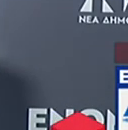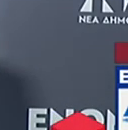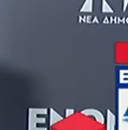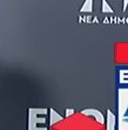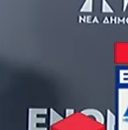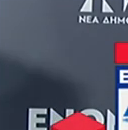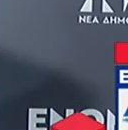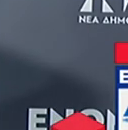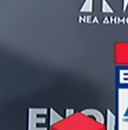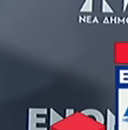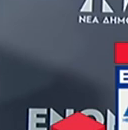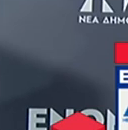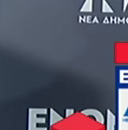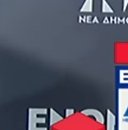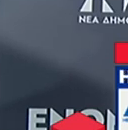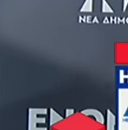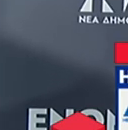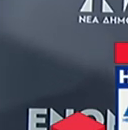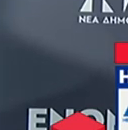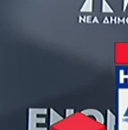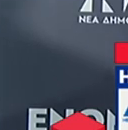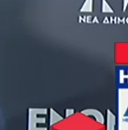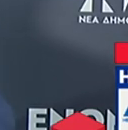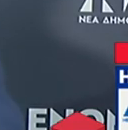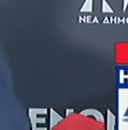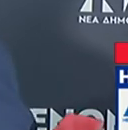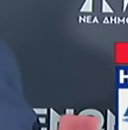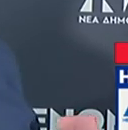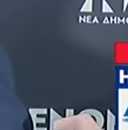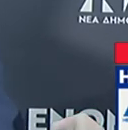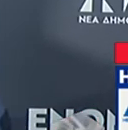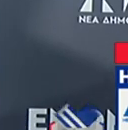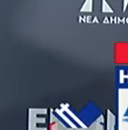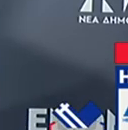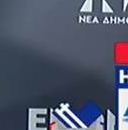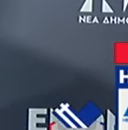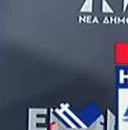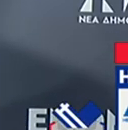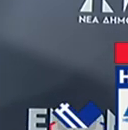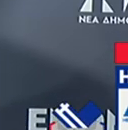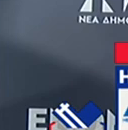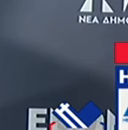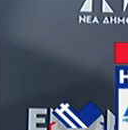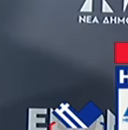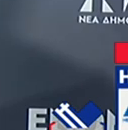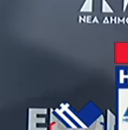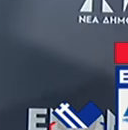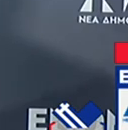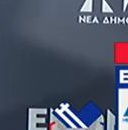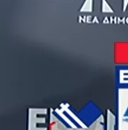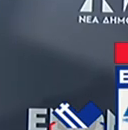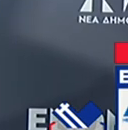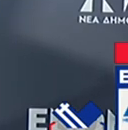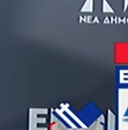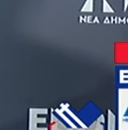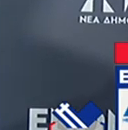Σε ήπιους τόνους η δήλωση του κ. Μητσοτάκη, όπως αναμενόταν, με ενωτικό κάλεσμα προς όλους τους Έλληνες για την